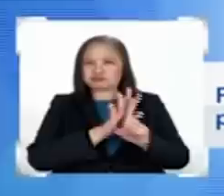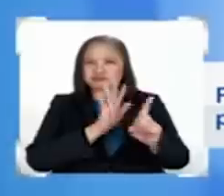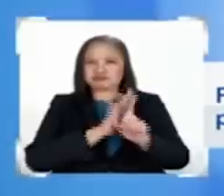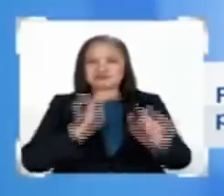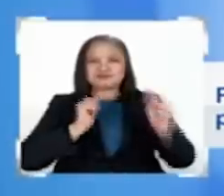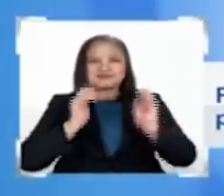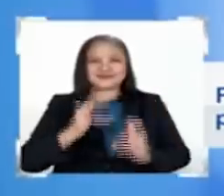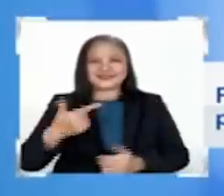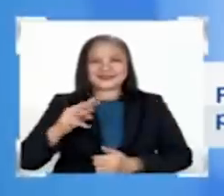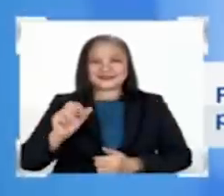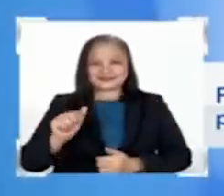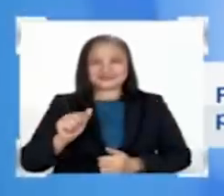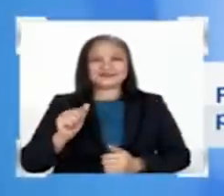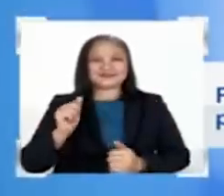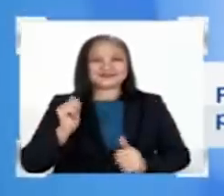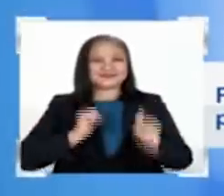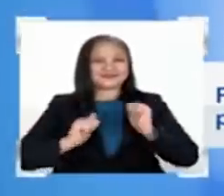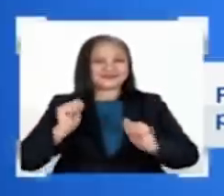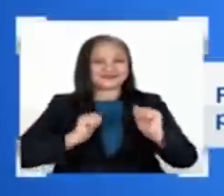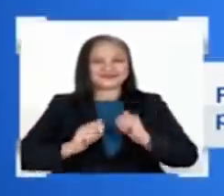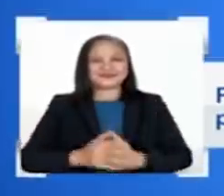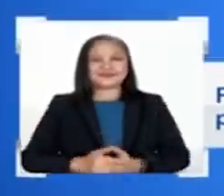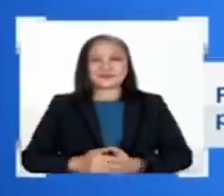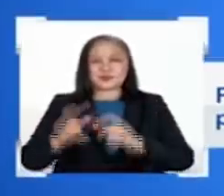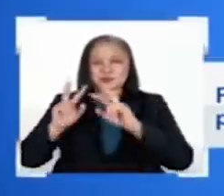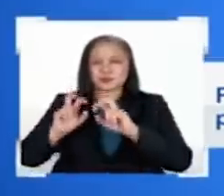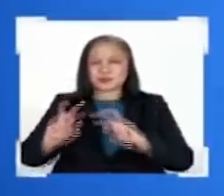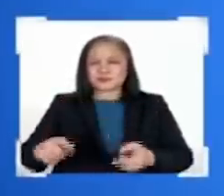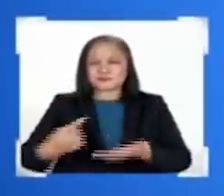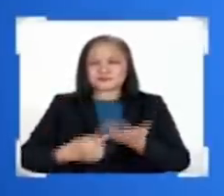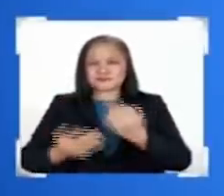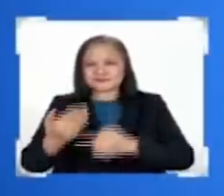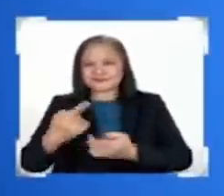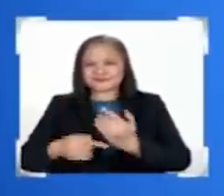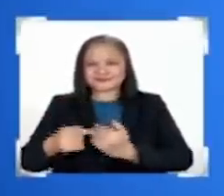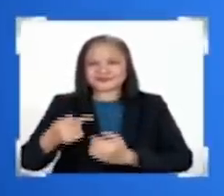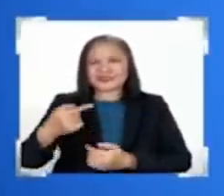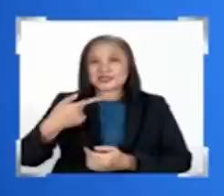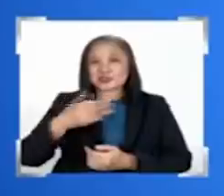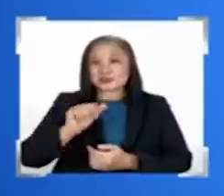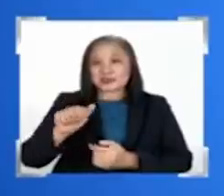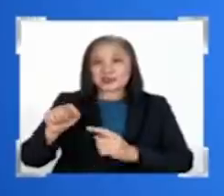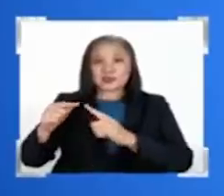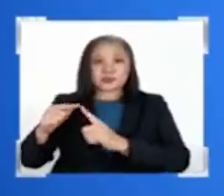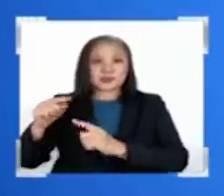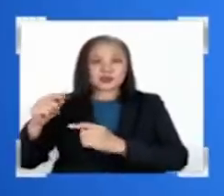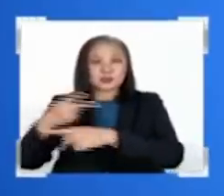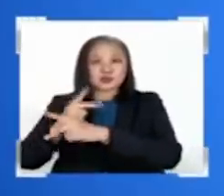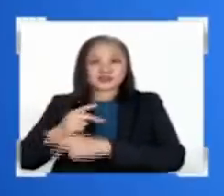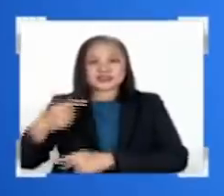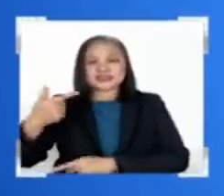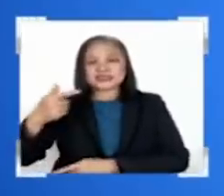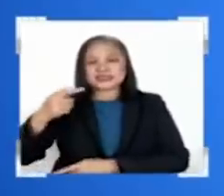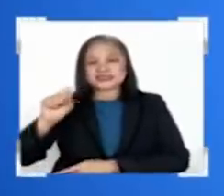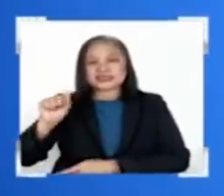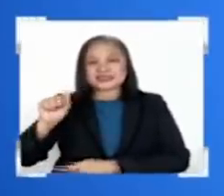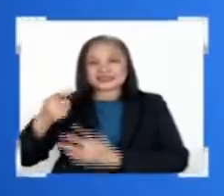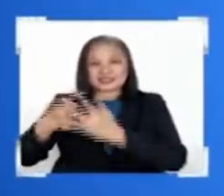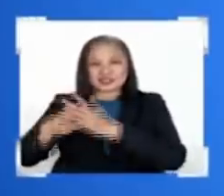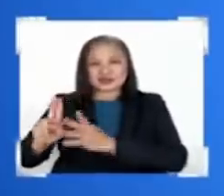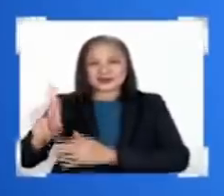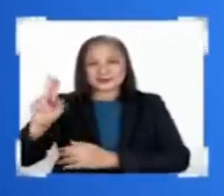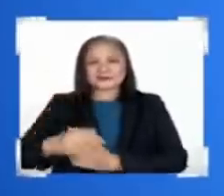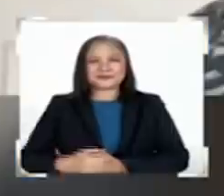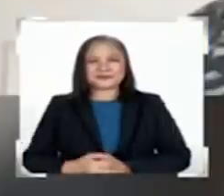kaganap. Naging mabusisiraw ang pag-uusap ng GMA sa producer ng Startup na CJENM. Sabi ni